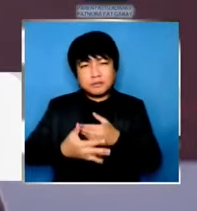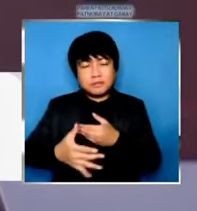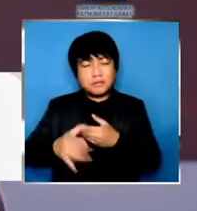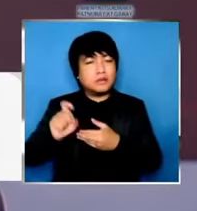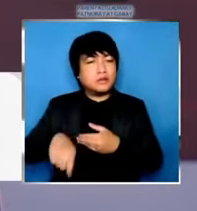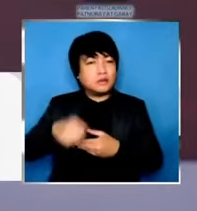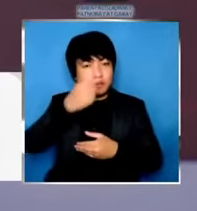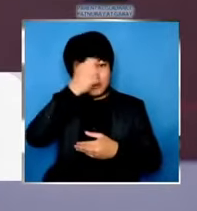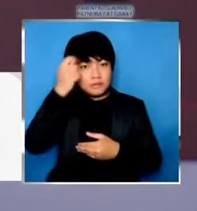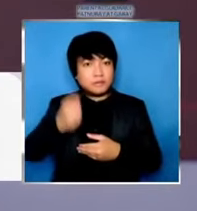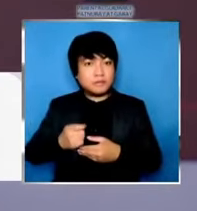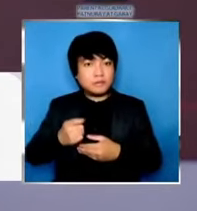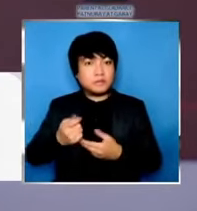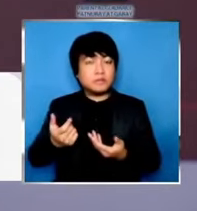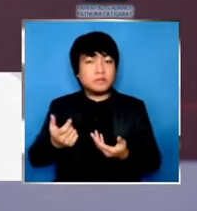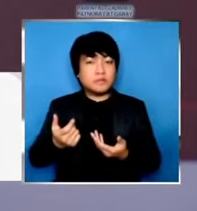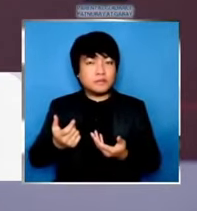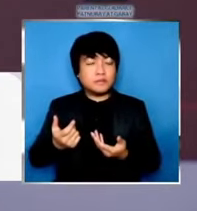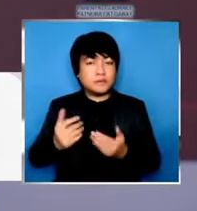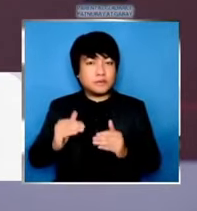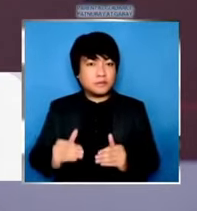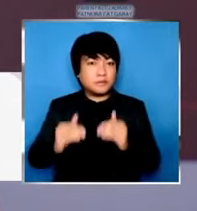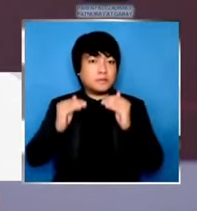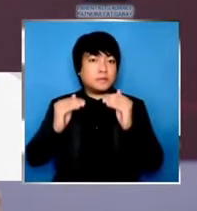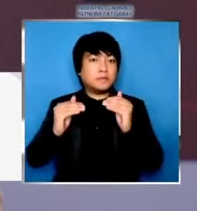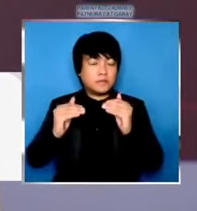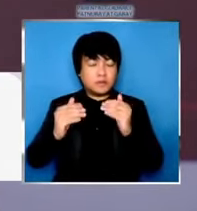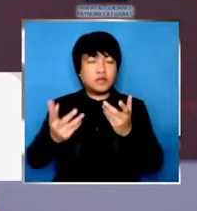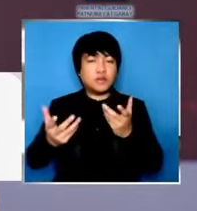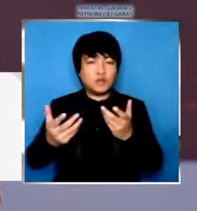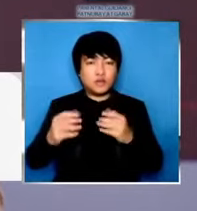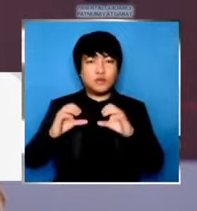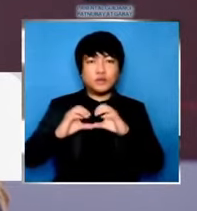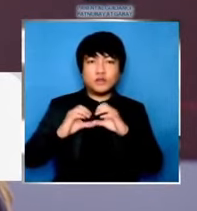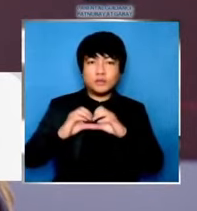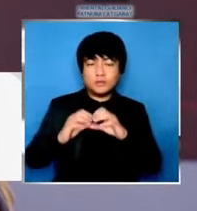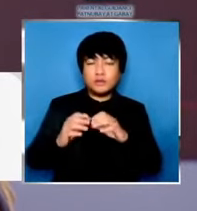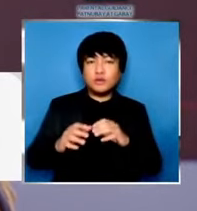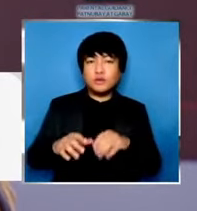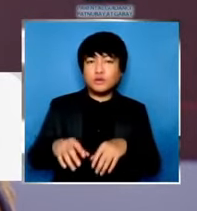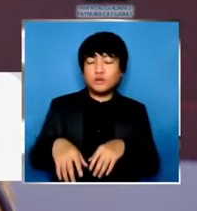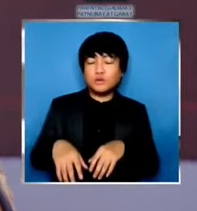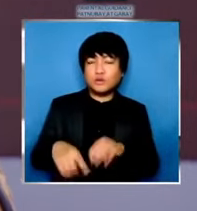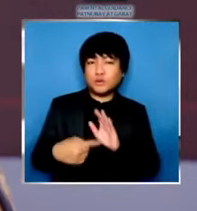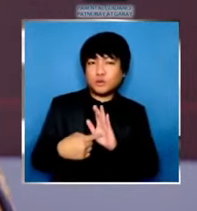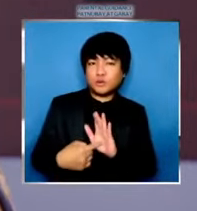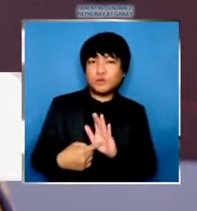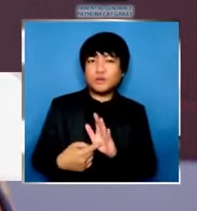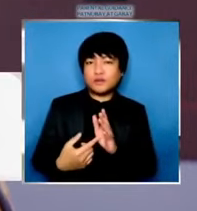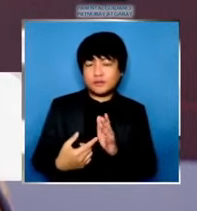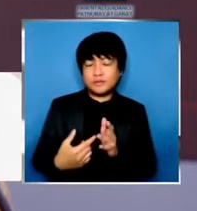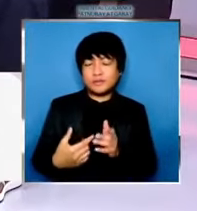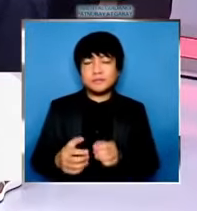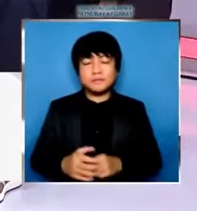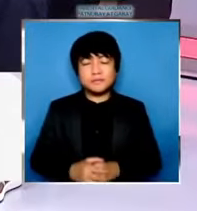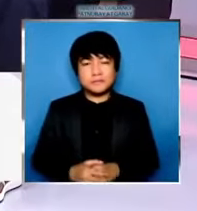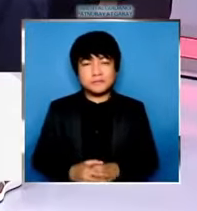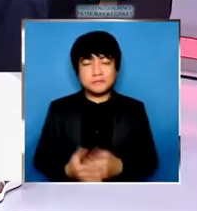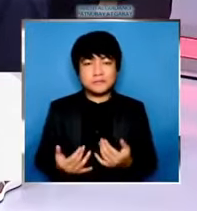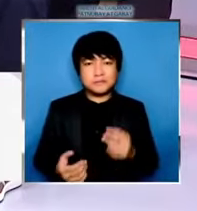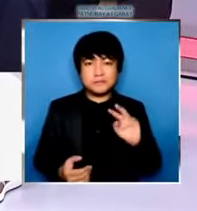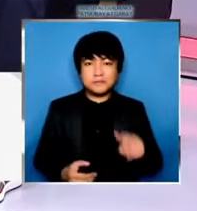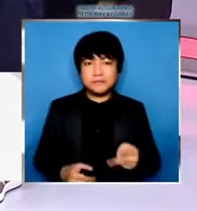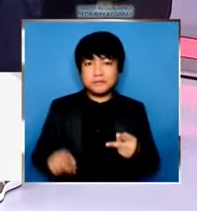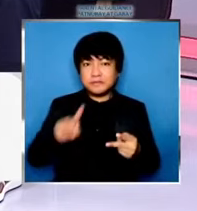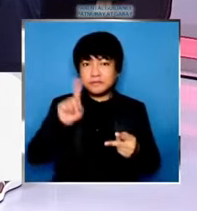that. Iakit ka sa GMA Super Show. Yun. Yun. Di Kuya Jorms pala. Yorme, para sa pangalawang tanong, sa hosting ka